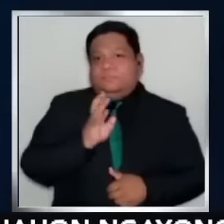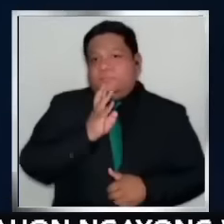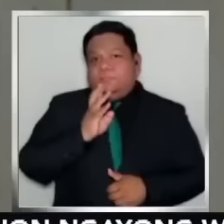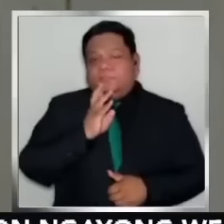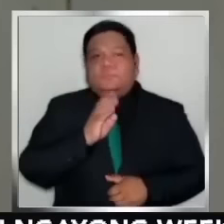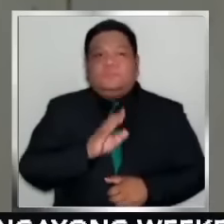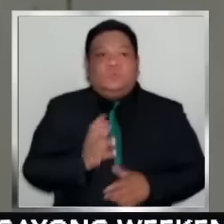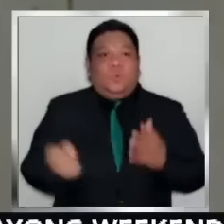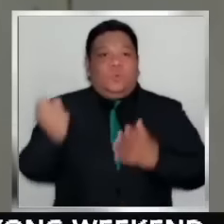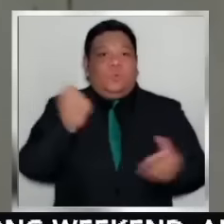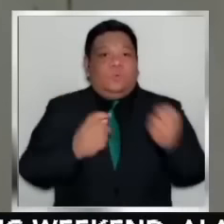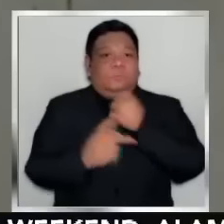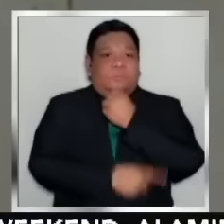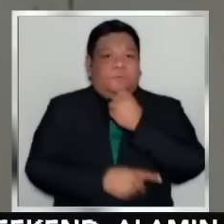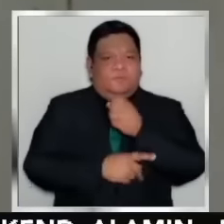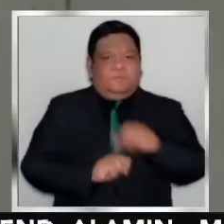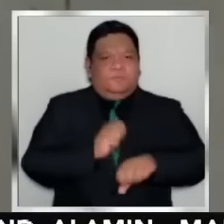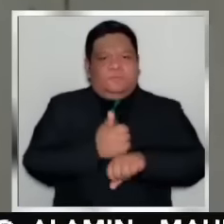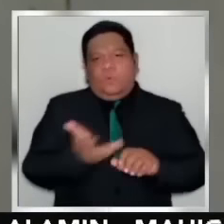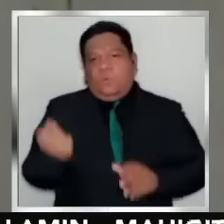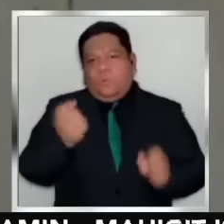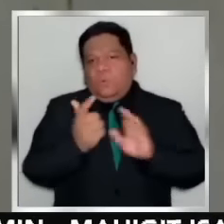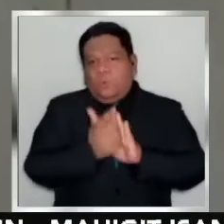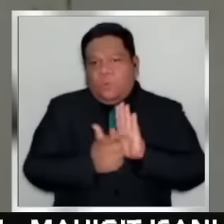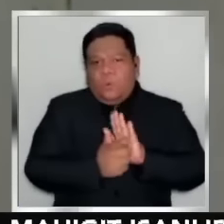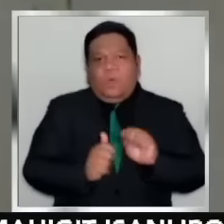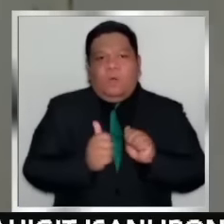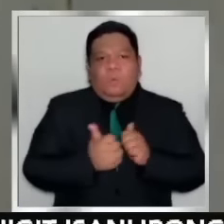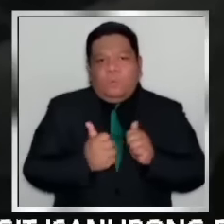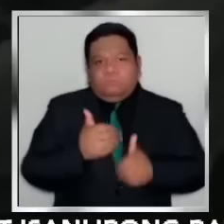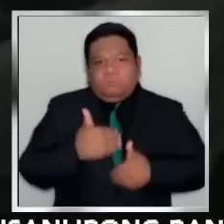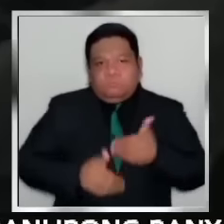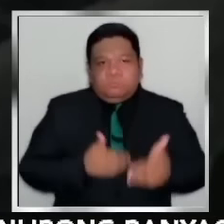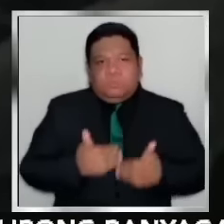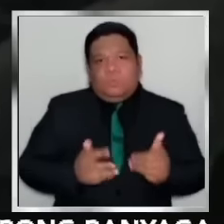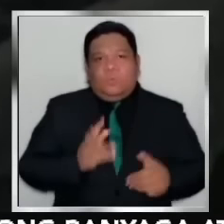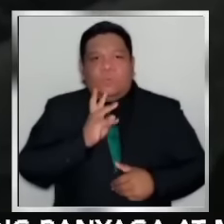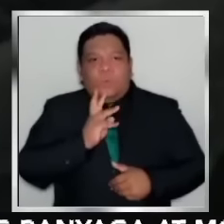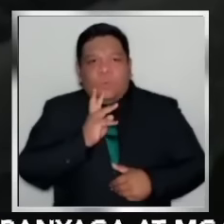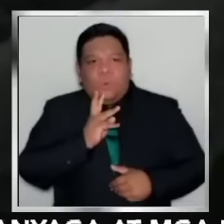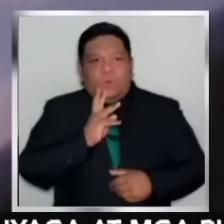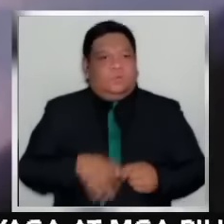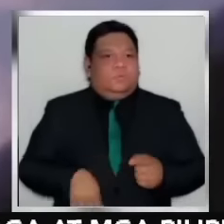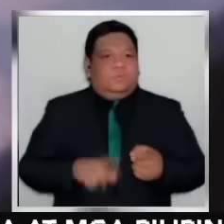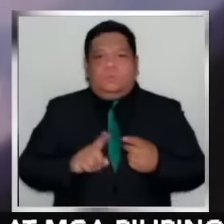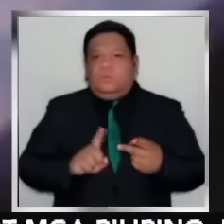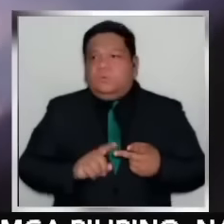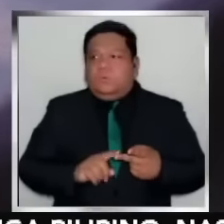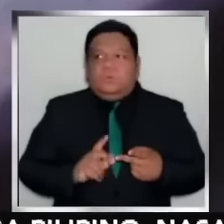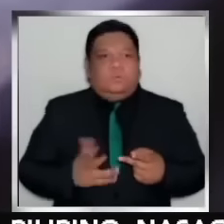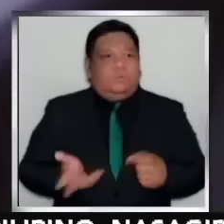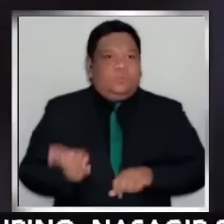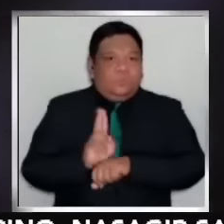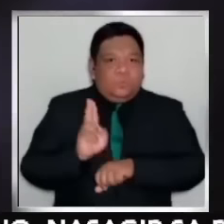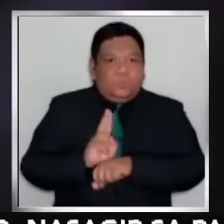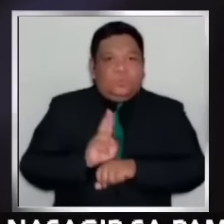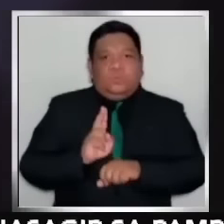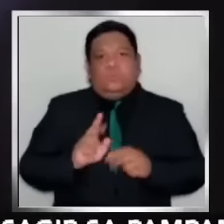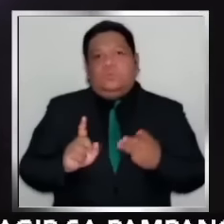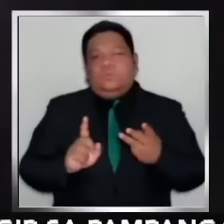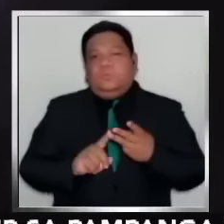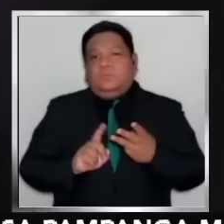mga tubig, ano? Tapos yung wastong paggamit at kaalaman, mga cloud seeding po na pwedeng